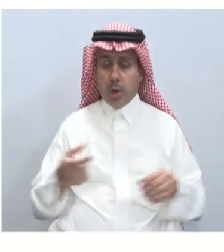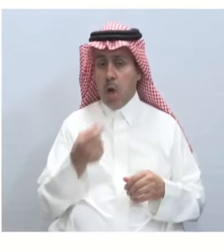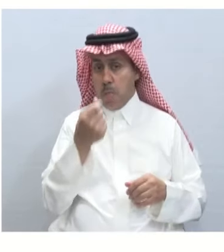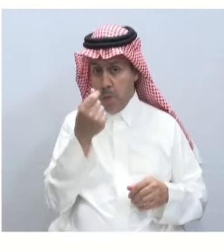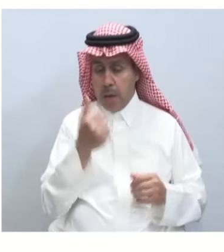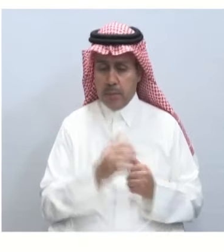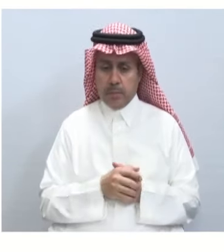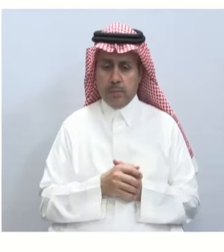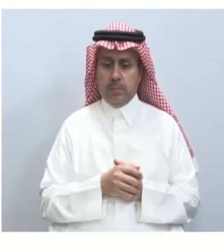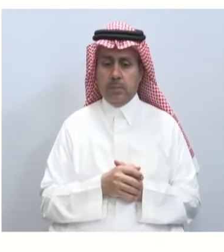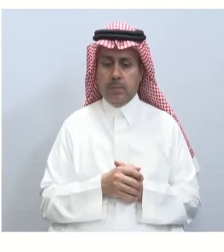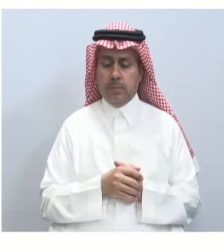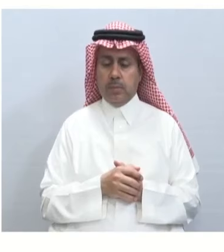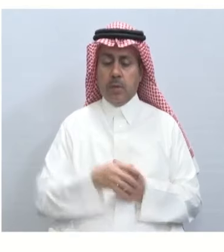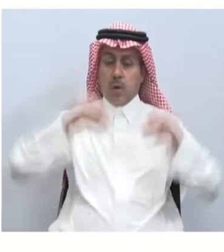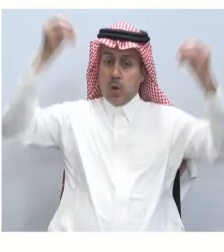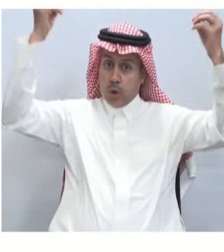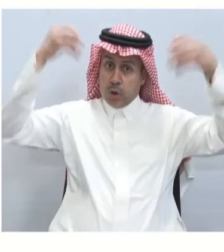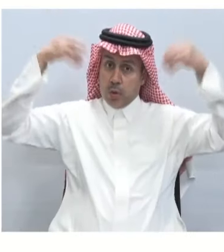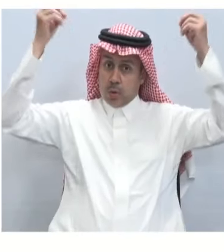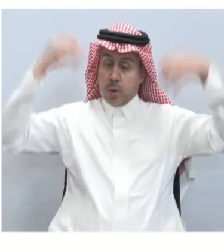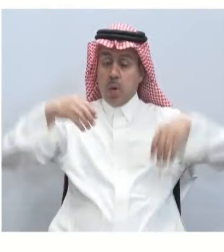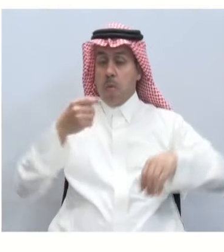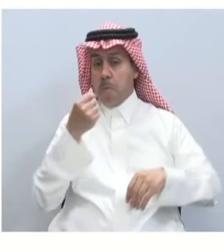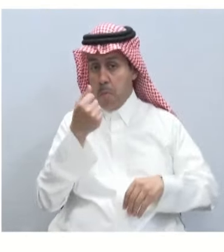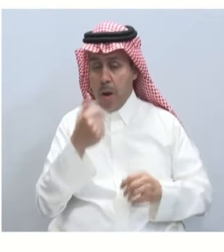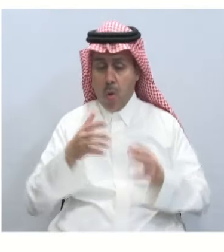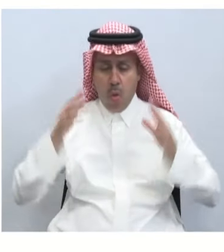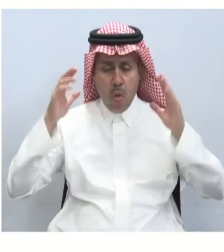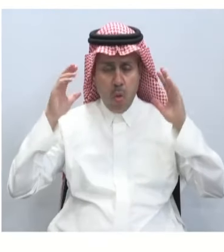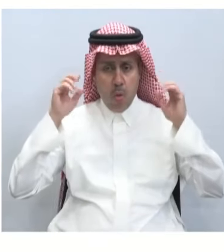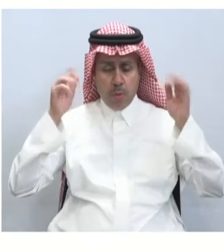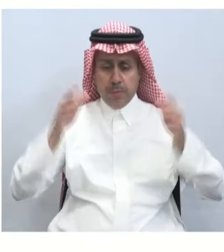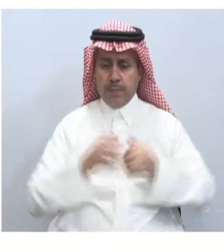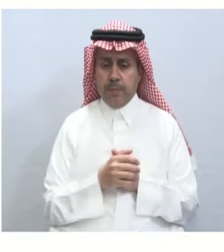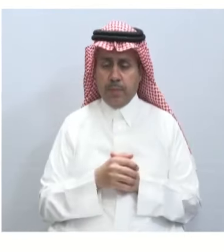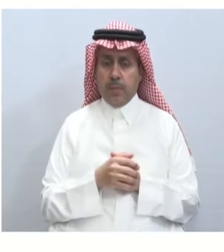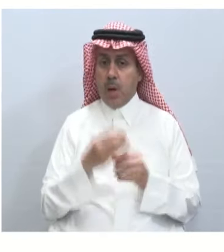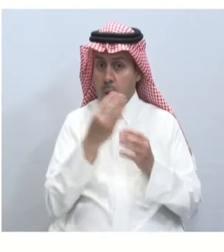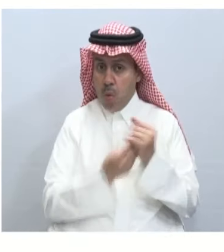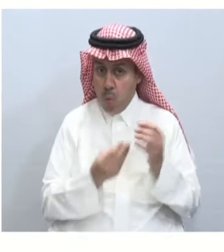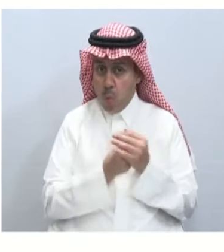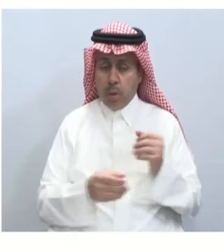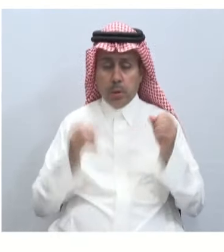المال قد رزقه الله مالا وفيرا وكثره